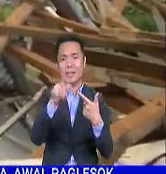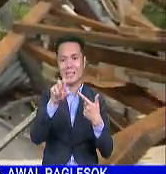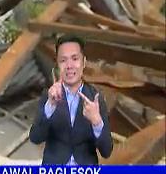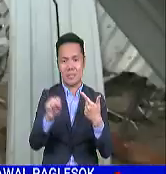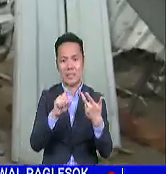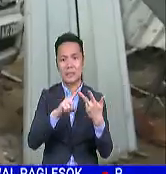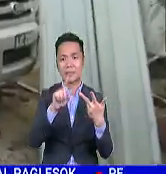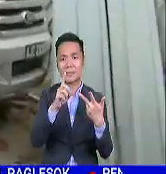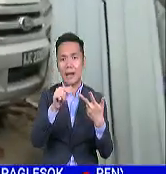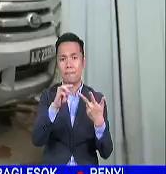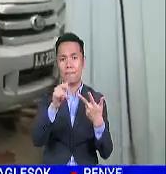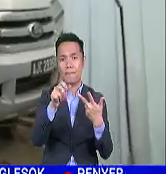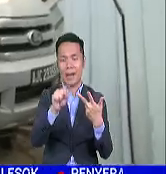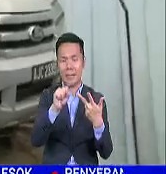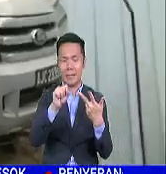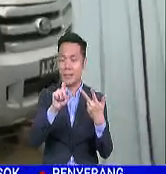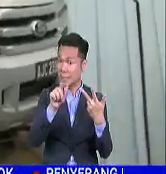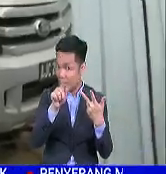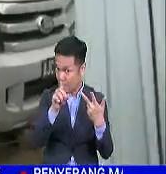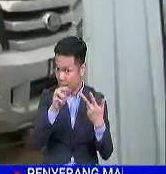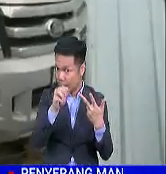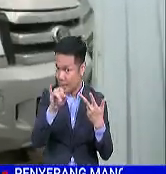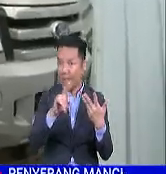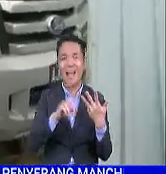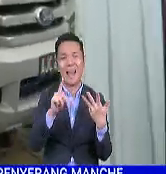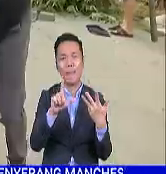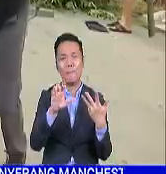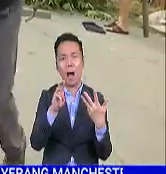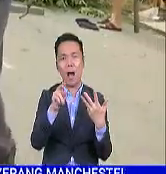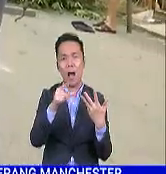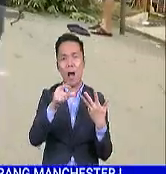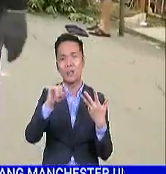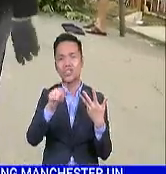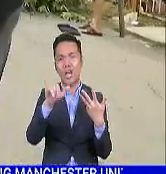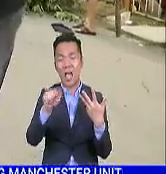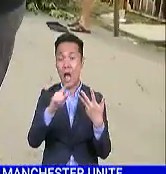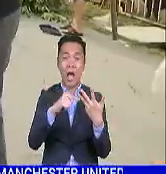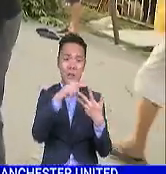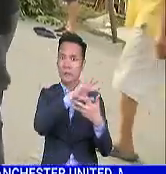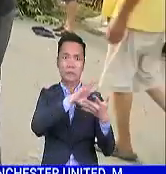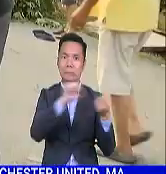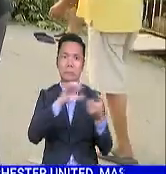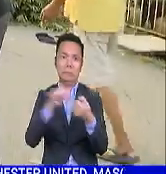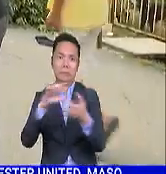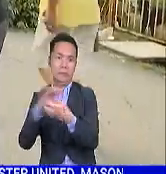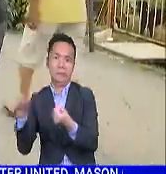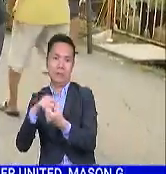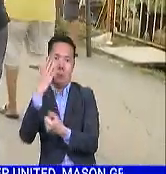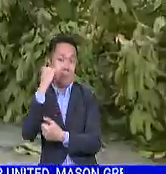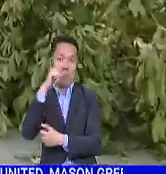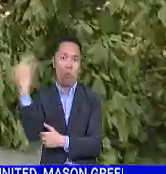Damai dan Kampung Sri Kelebang Tambahan Jaya terkesan dengan kejadian ribut dan puting beliung.